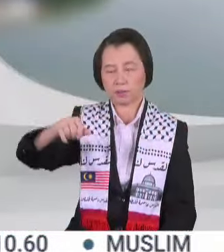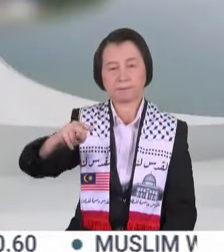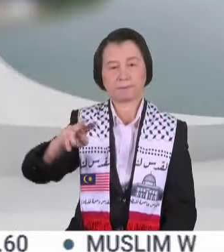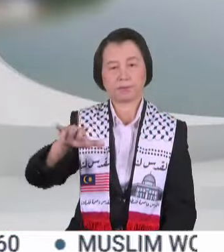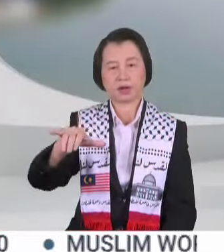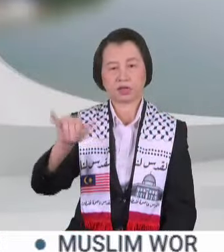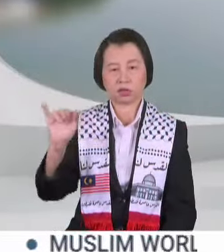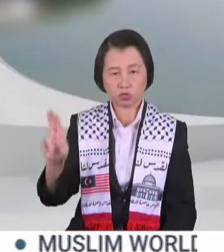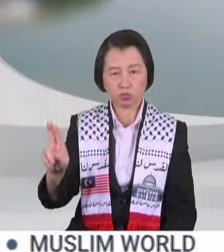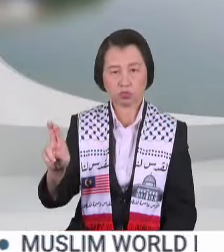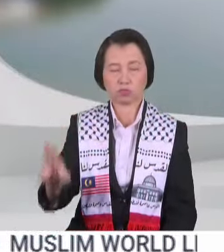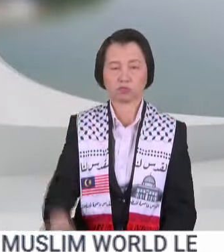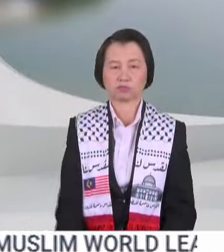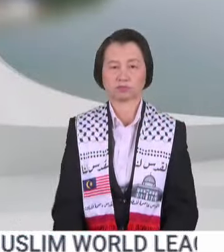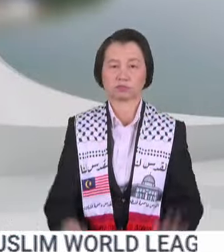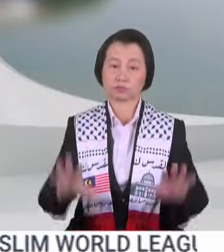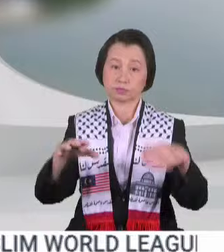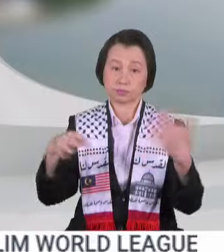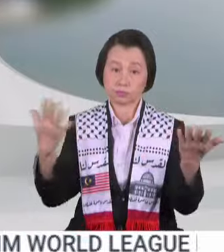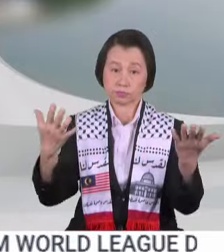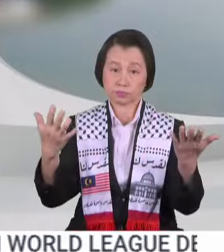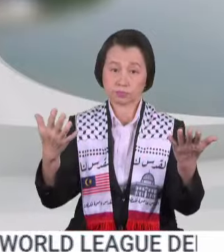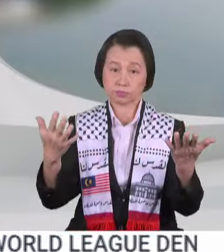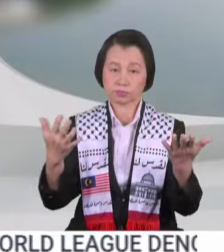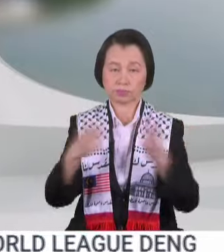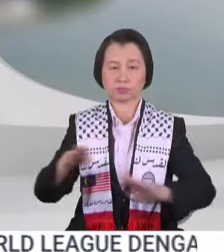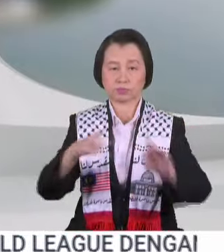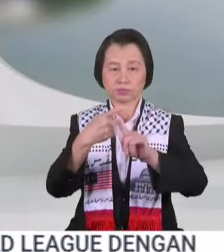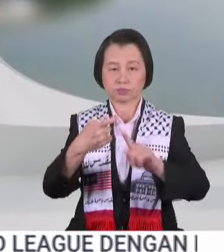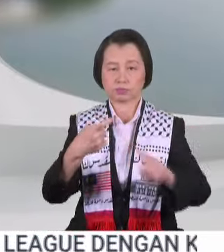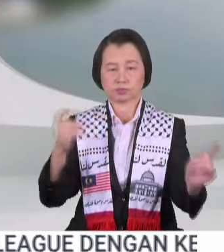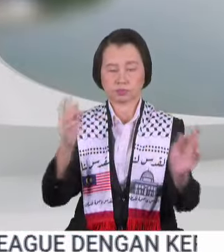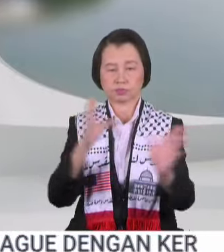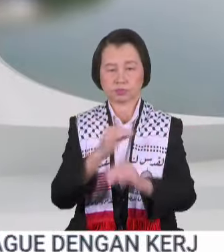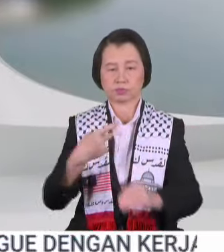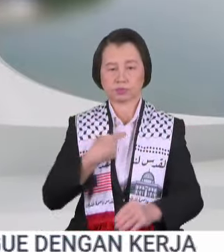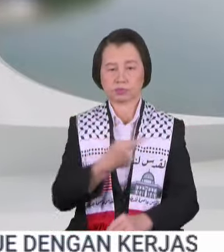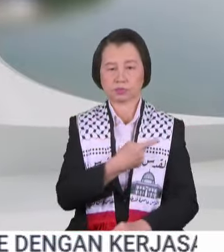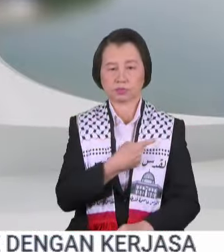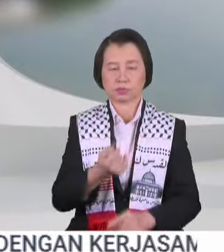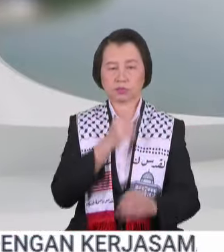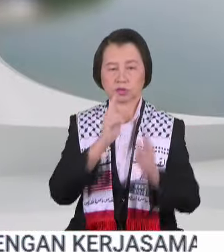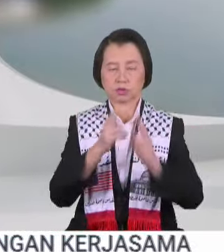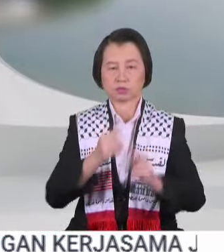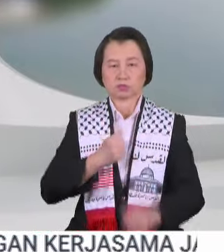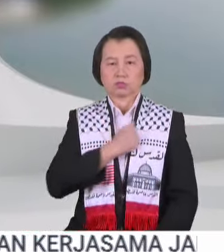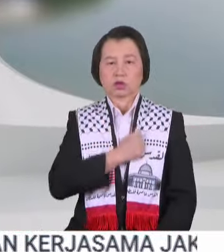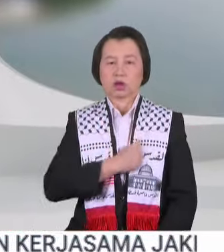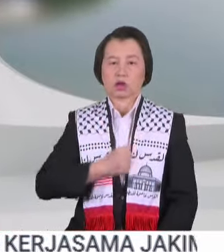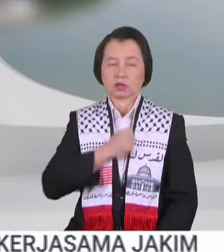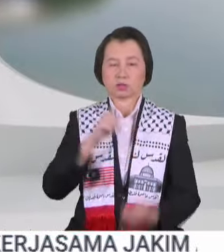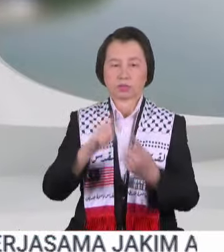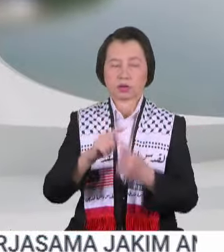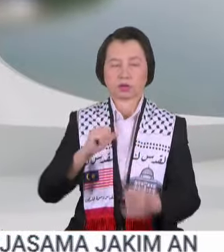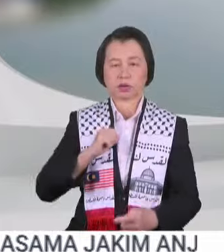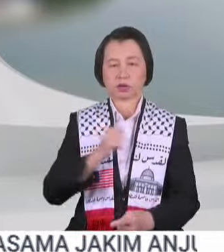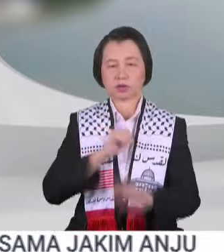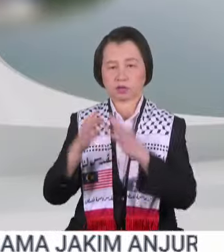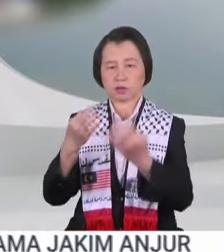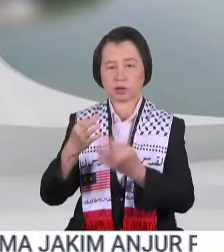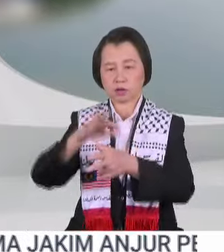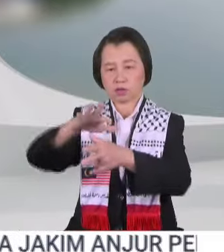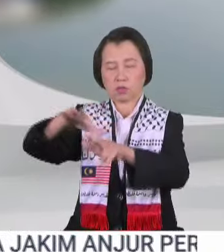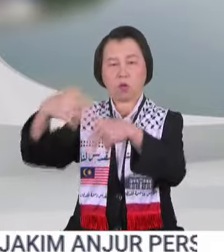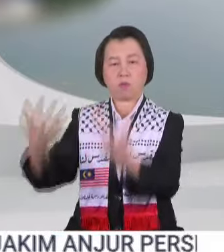Baik, sekian perkongsian dari negeri di bawah bayu. Kami dari Bilik Berita RTM Sabah mengucapkan takziah kepada ahli keluarga mangsa